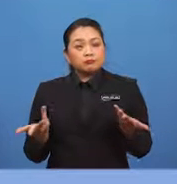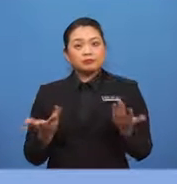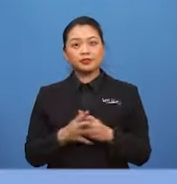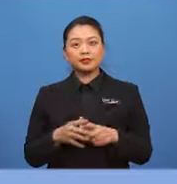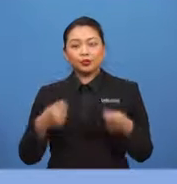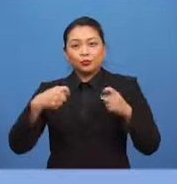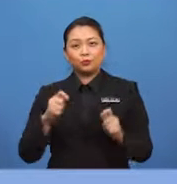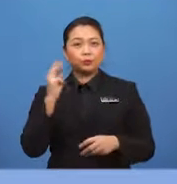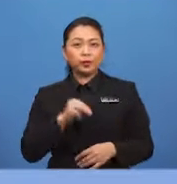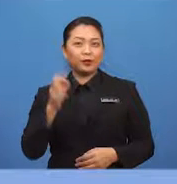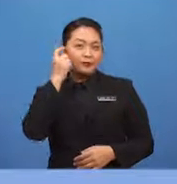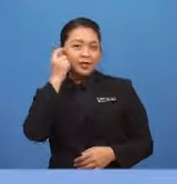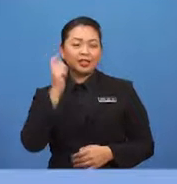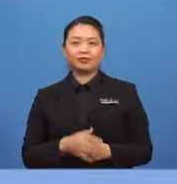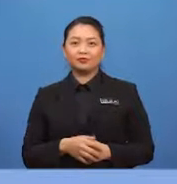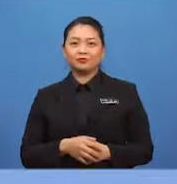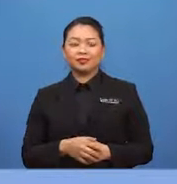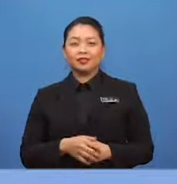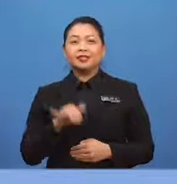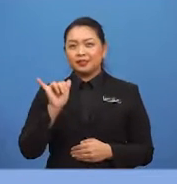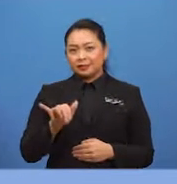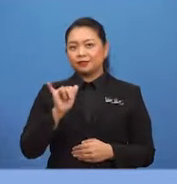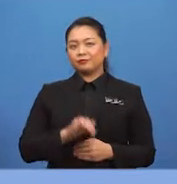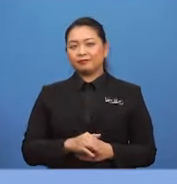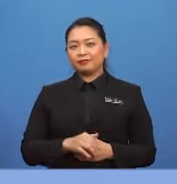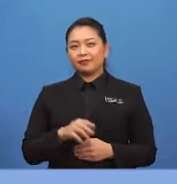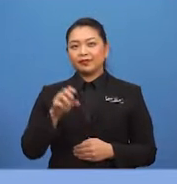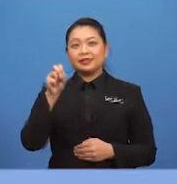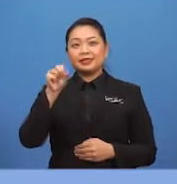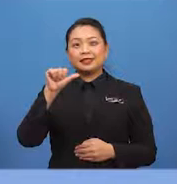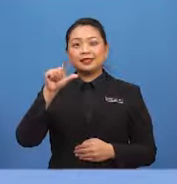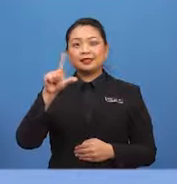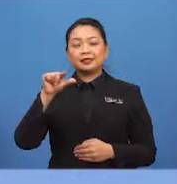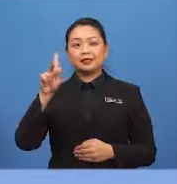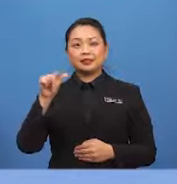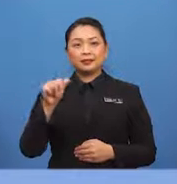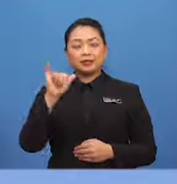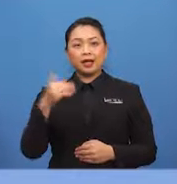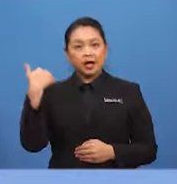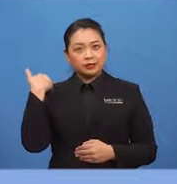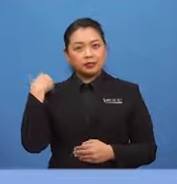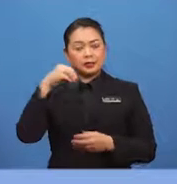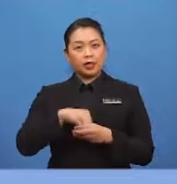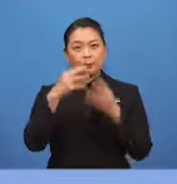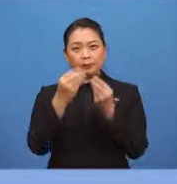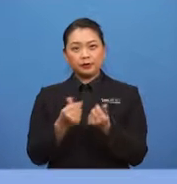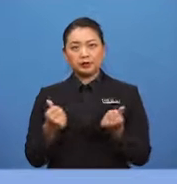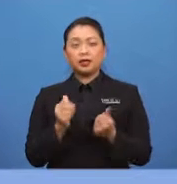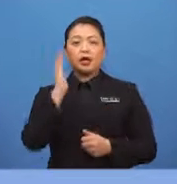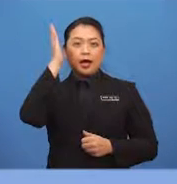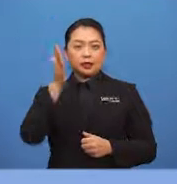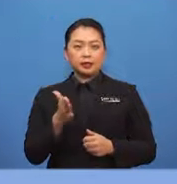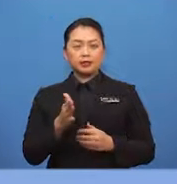Cuba murid-murid fikirkan. Ya, silika tulen yang terdapat dalam pasir